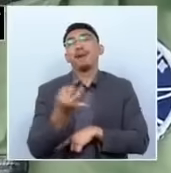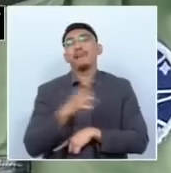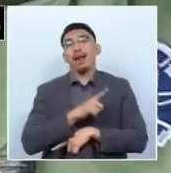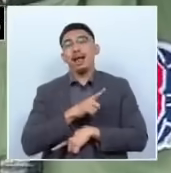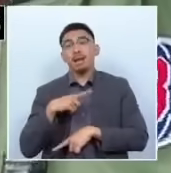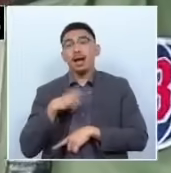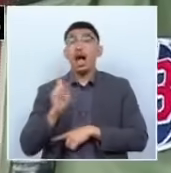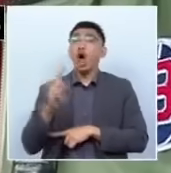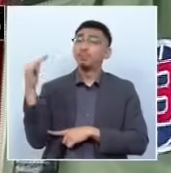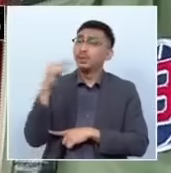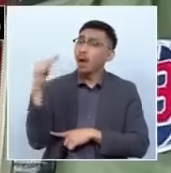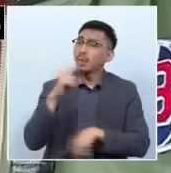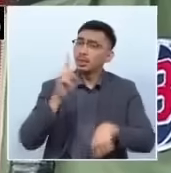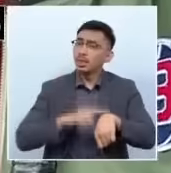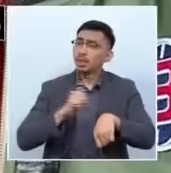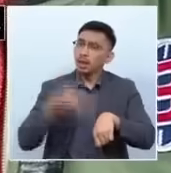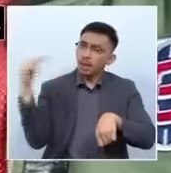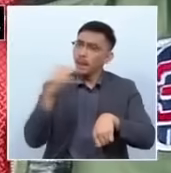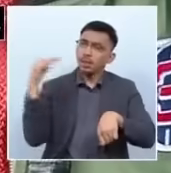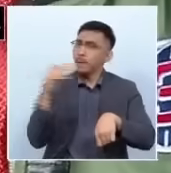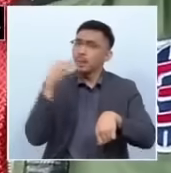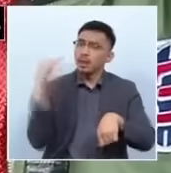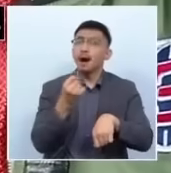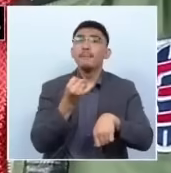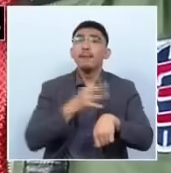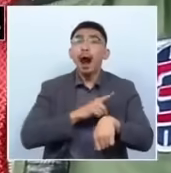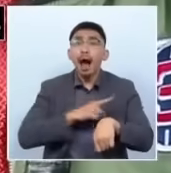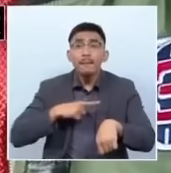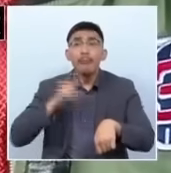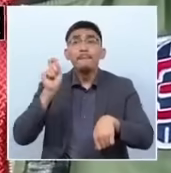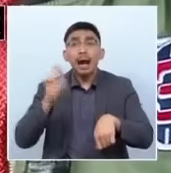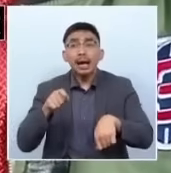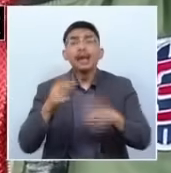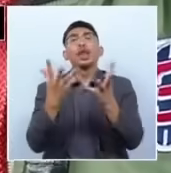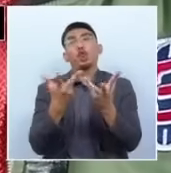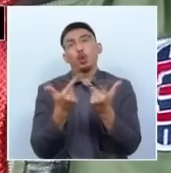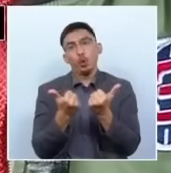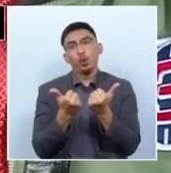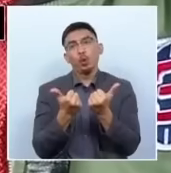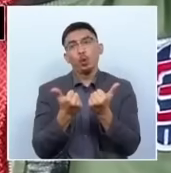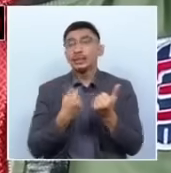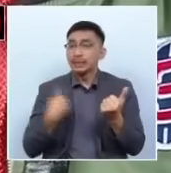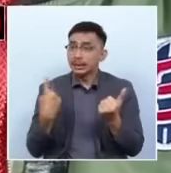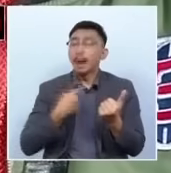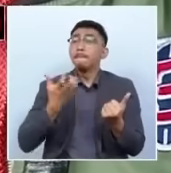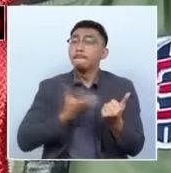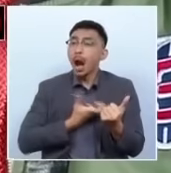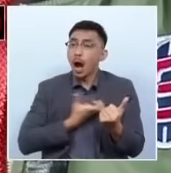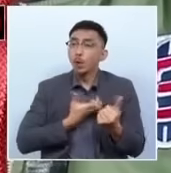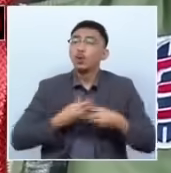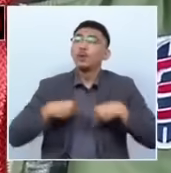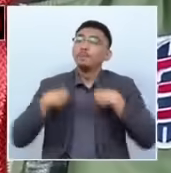dan eh tentunya kita pasti mau yang terbaik untuk prajurit kita ya